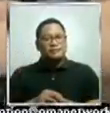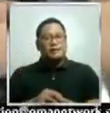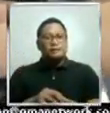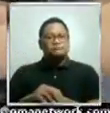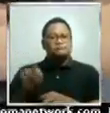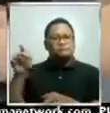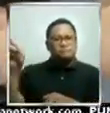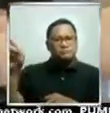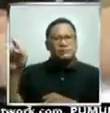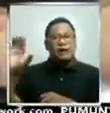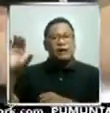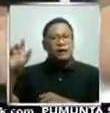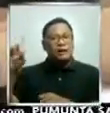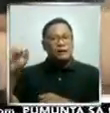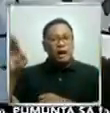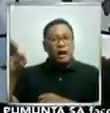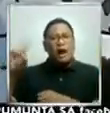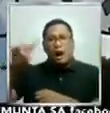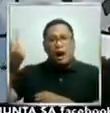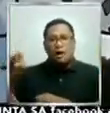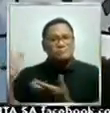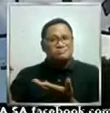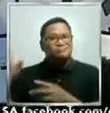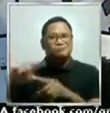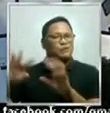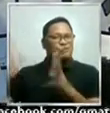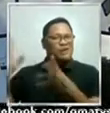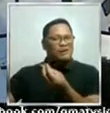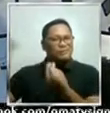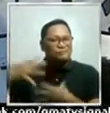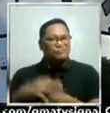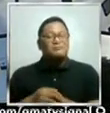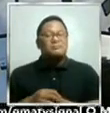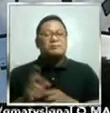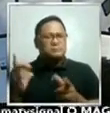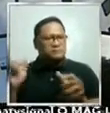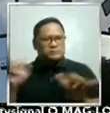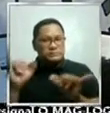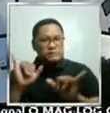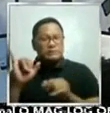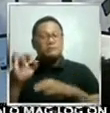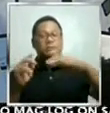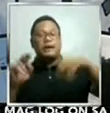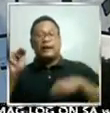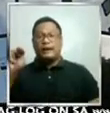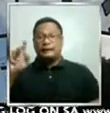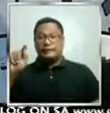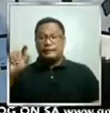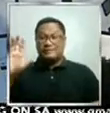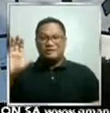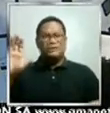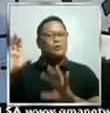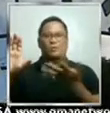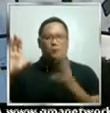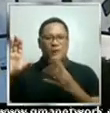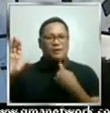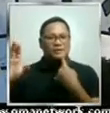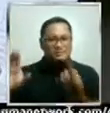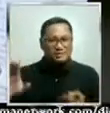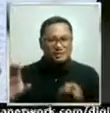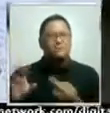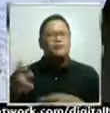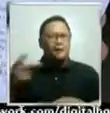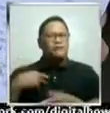ng kampo ni Kalida pero wala pa silang pahayag sa ngayon. Tumanggi namang magbigay ng pahayag ang NTC dahil dumulog na raw ang network sa